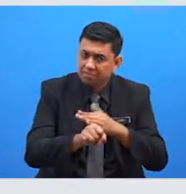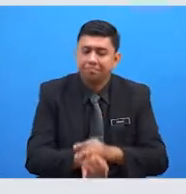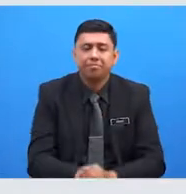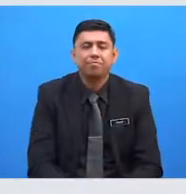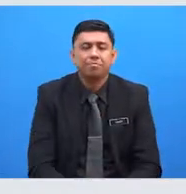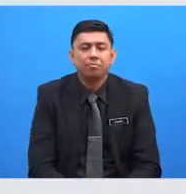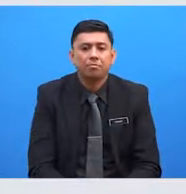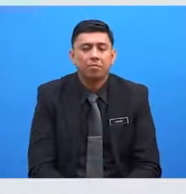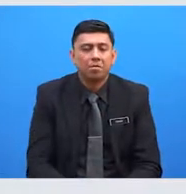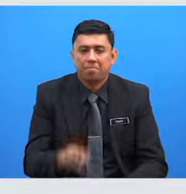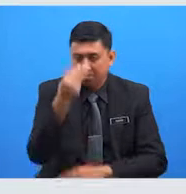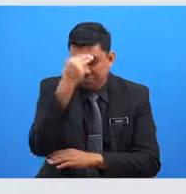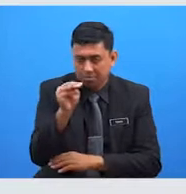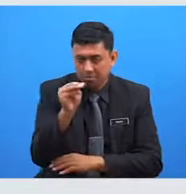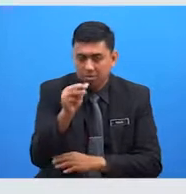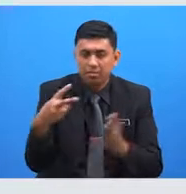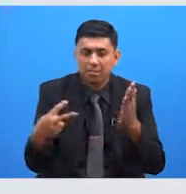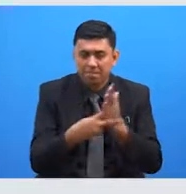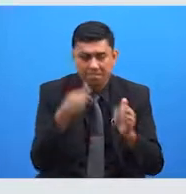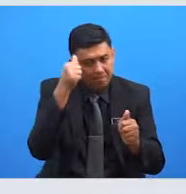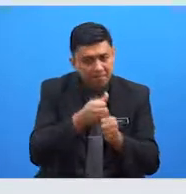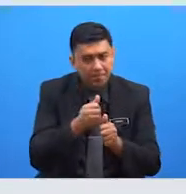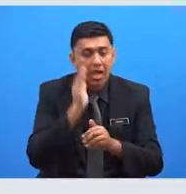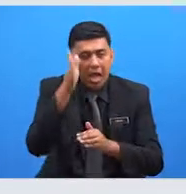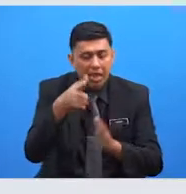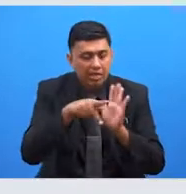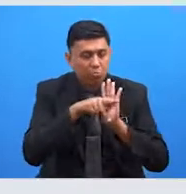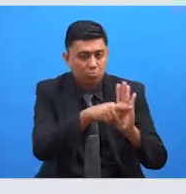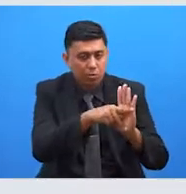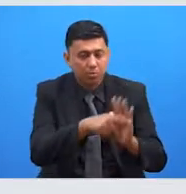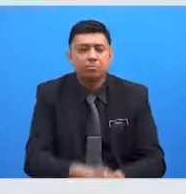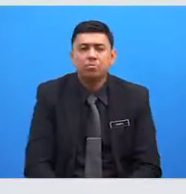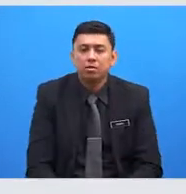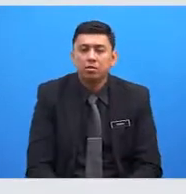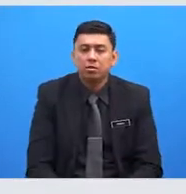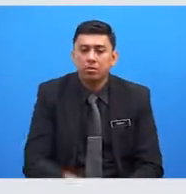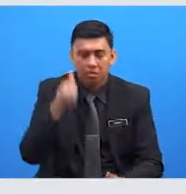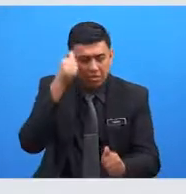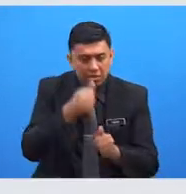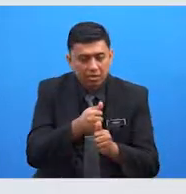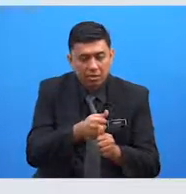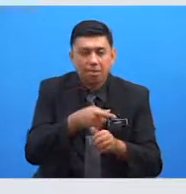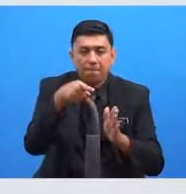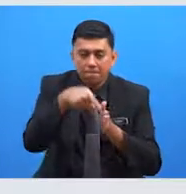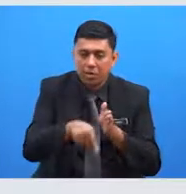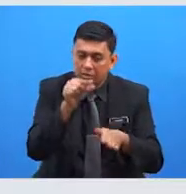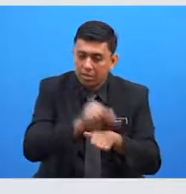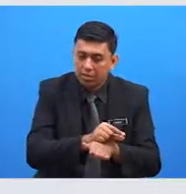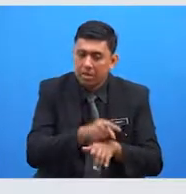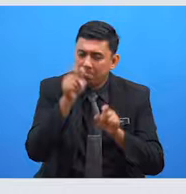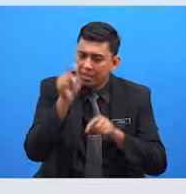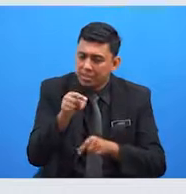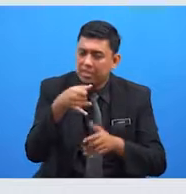kekotak input, maka mesej peringatan akan dipaparkan untuk mengingatkan pengguna mengisi